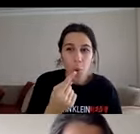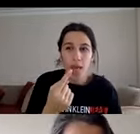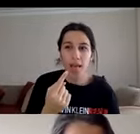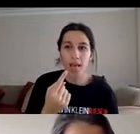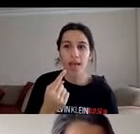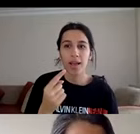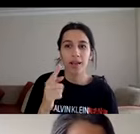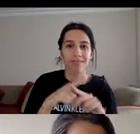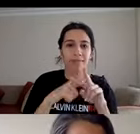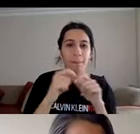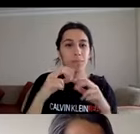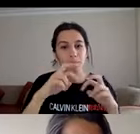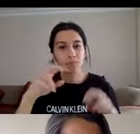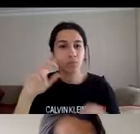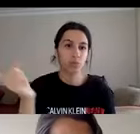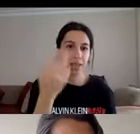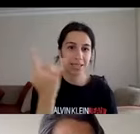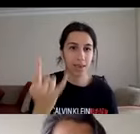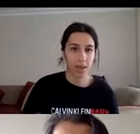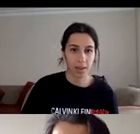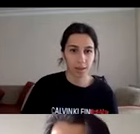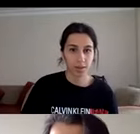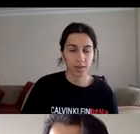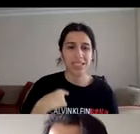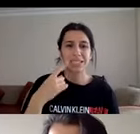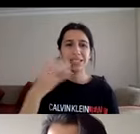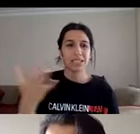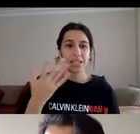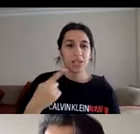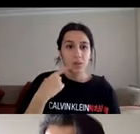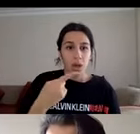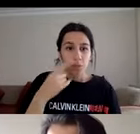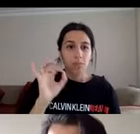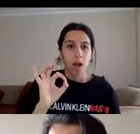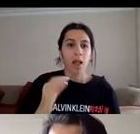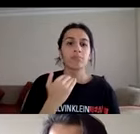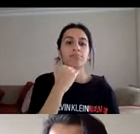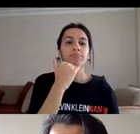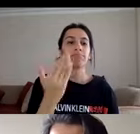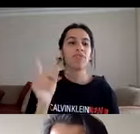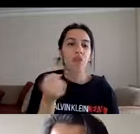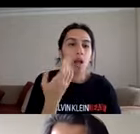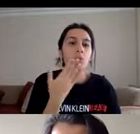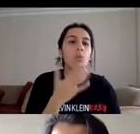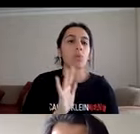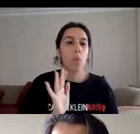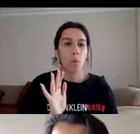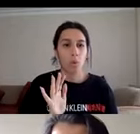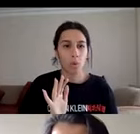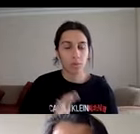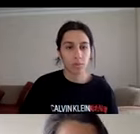tuşuyla dolaşabilmek. Yine yıllardır söylediğimiz ama hala çok da farkındalık olmadığını düşündüğüm bir